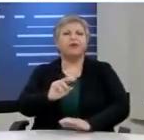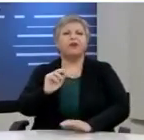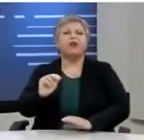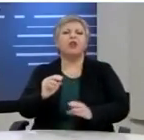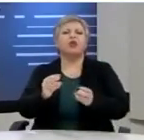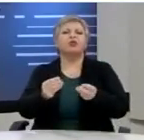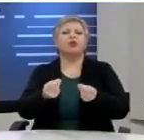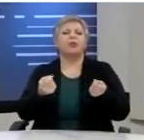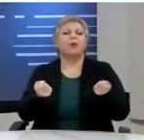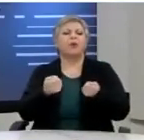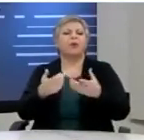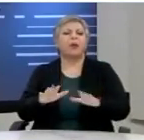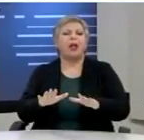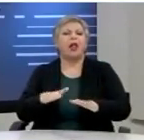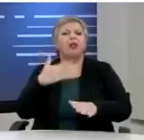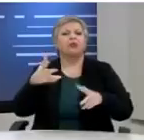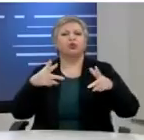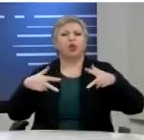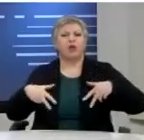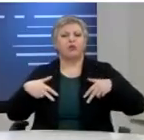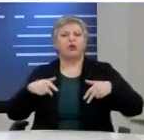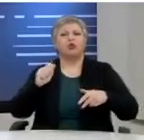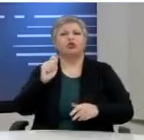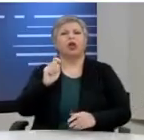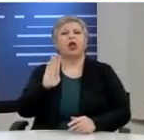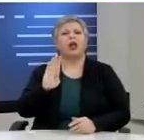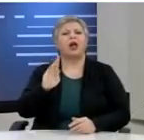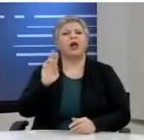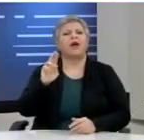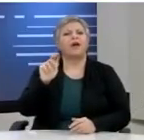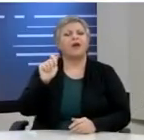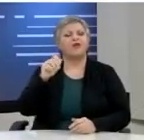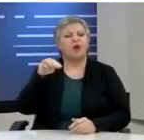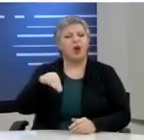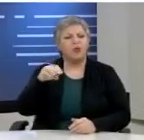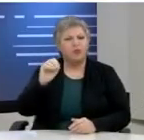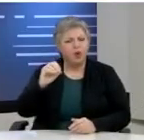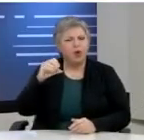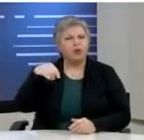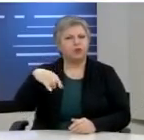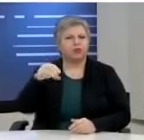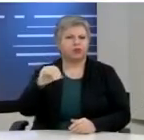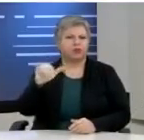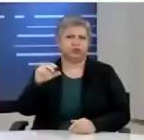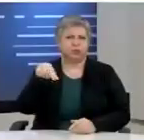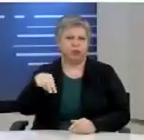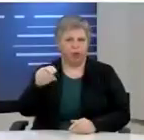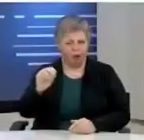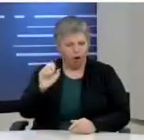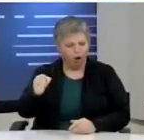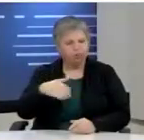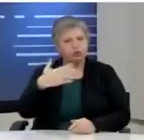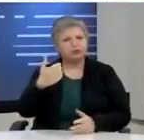το ίδιο έκανε και ο υπουργός, το κ. Σαβραμόπουλος. Το ίδιο έκανε και ο υπουργός. Κάντε ησυχία, παρακαλώ. Σας παρακαλώ. Με